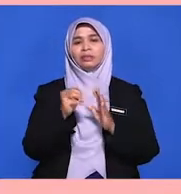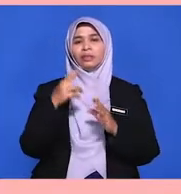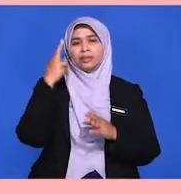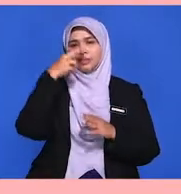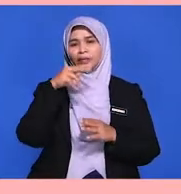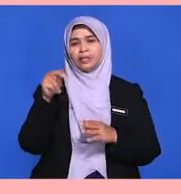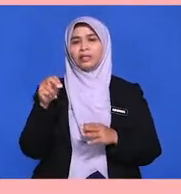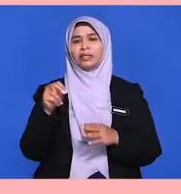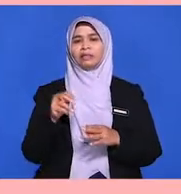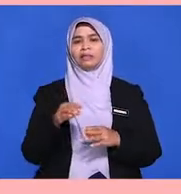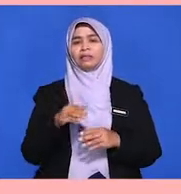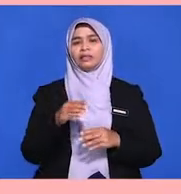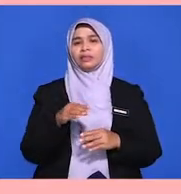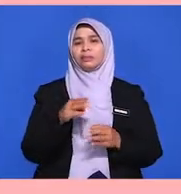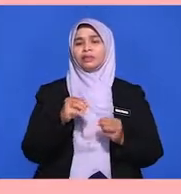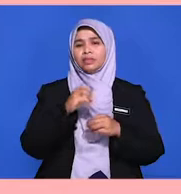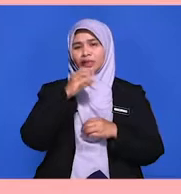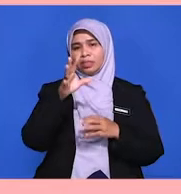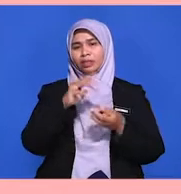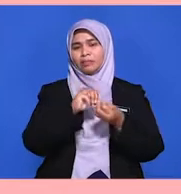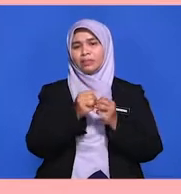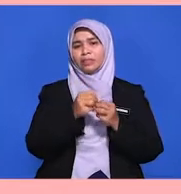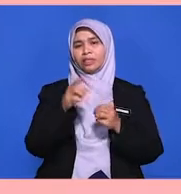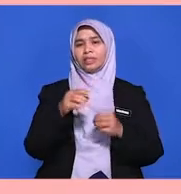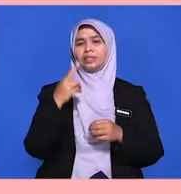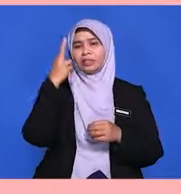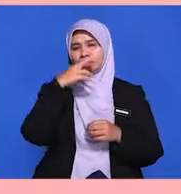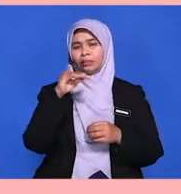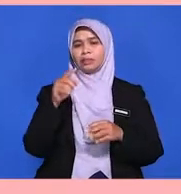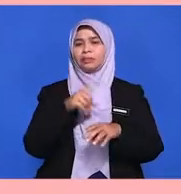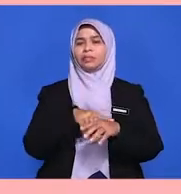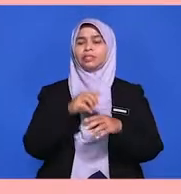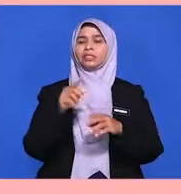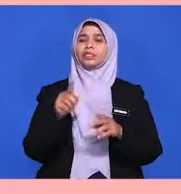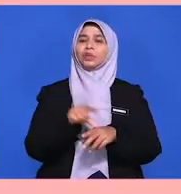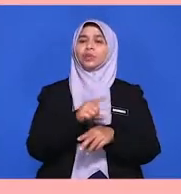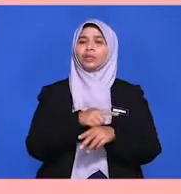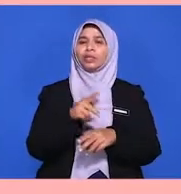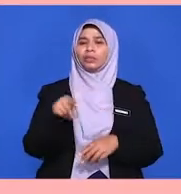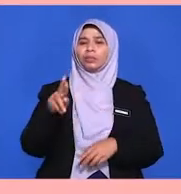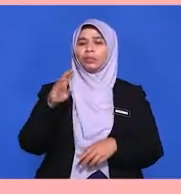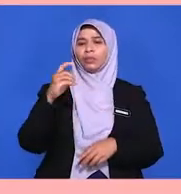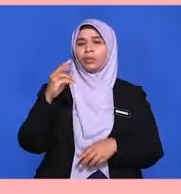pernyataan masalah yang dihadapi semasa menggunakan produk sedia ada.